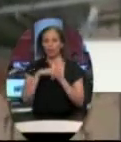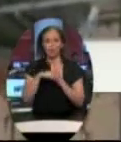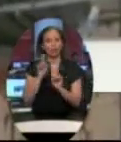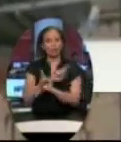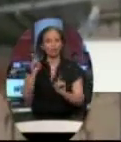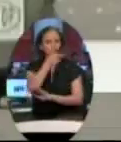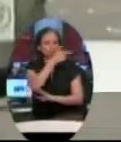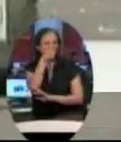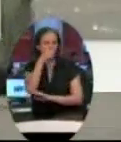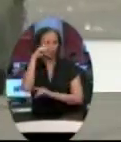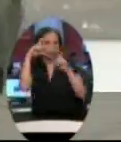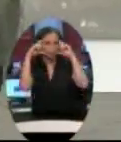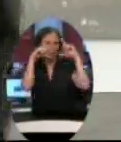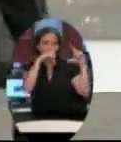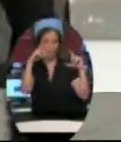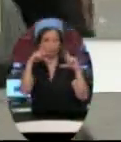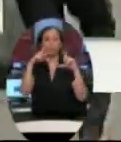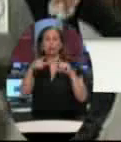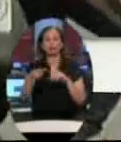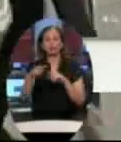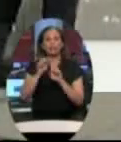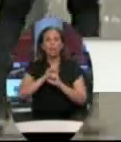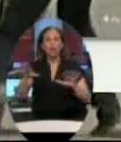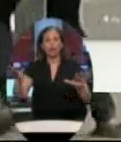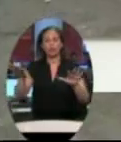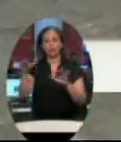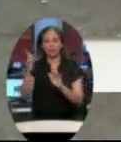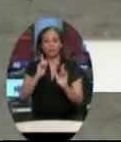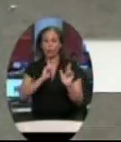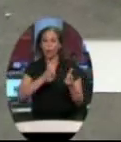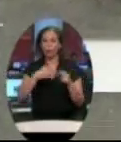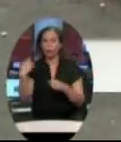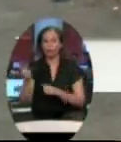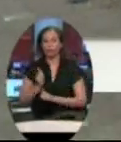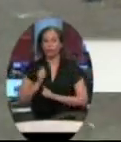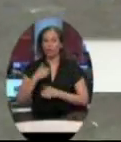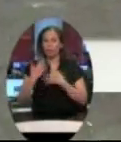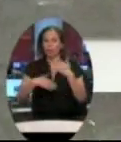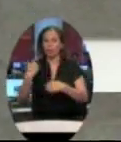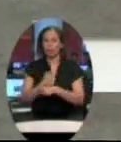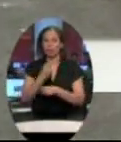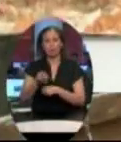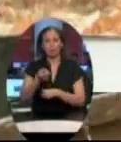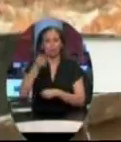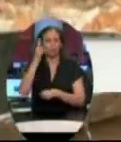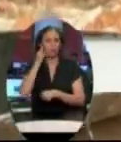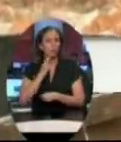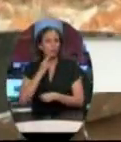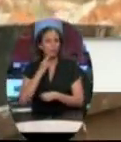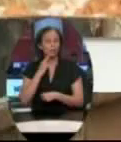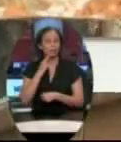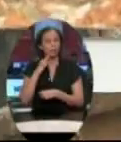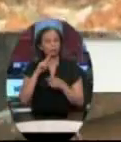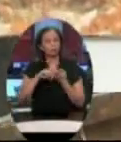צה"ל. על פי ההצעה, צילום והפצה של לוחמי צה"ל במהלך פעילותם ייחשב לעבירה פלילית שתגרור